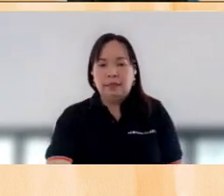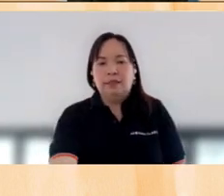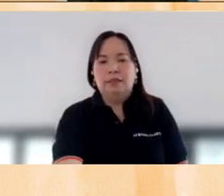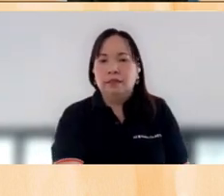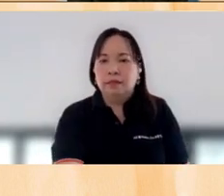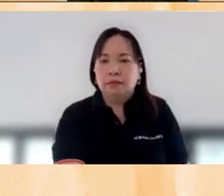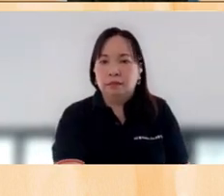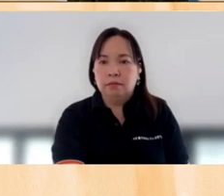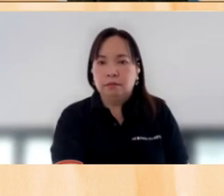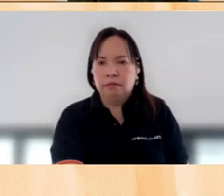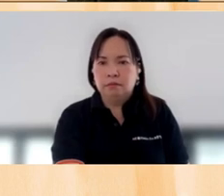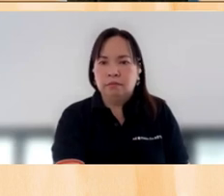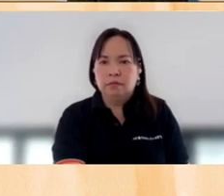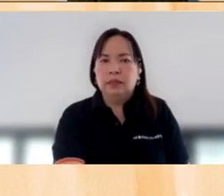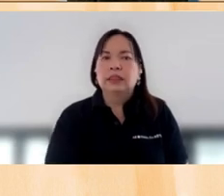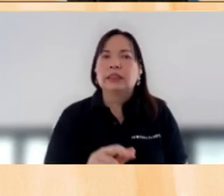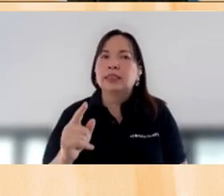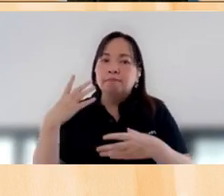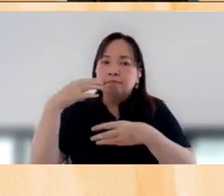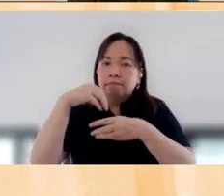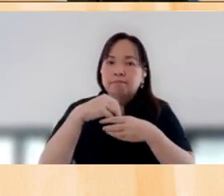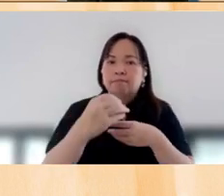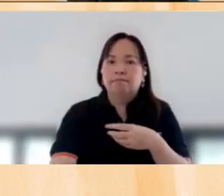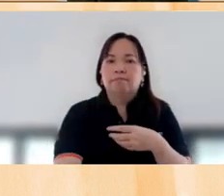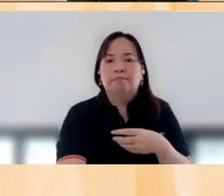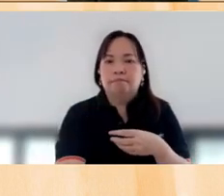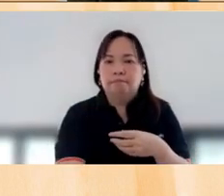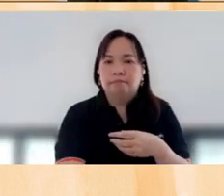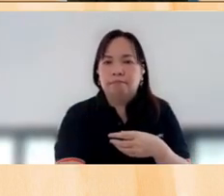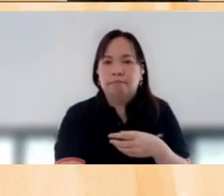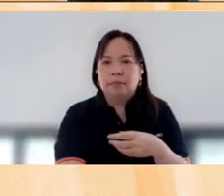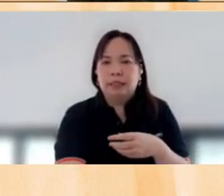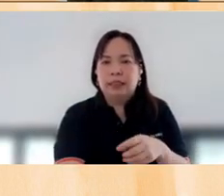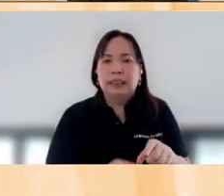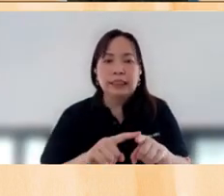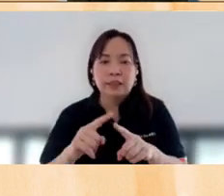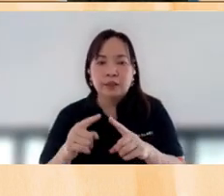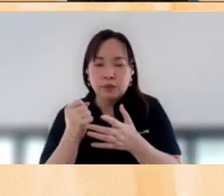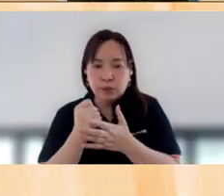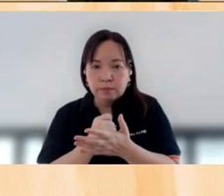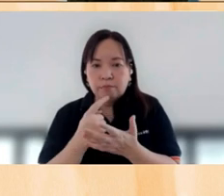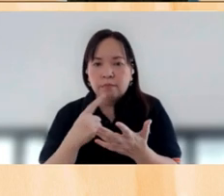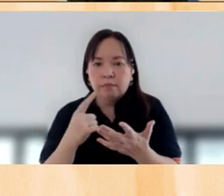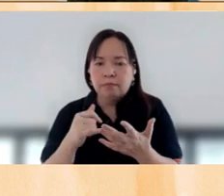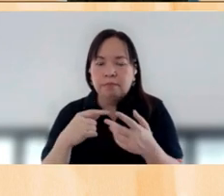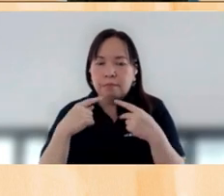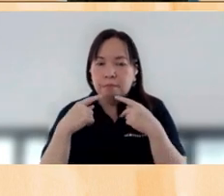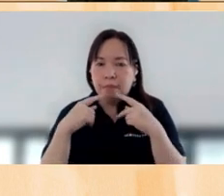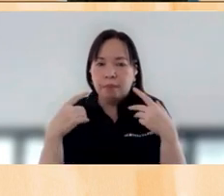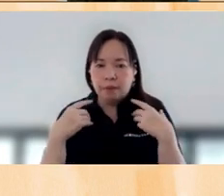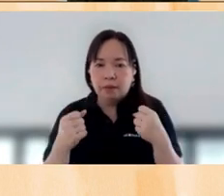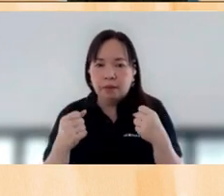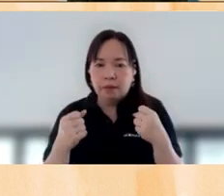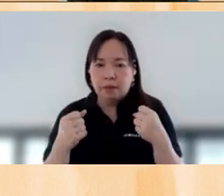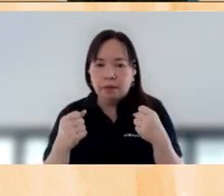subject area gaya ng makabansa at health. Pangalawa, mandato ng department na tiyaking may adequate qualified mental